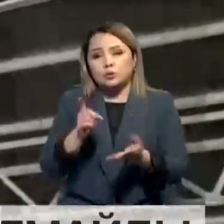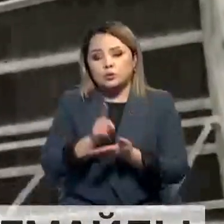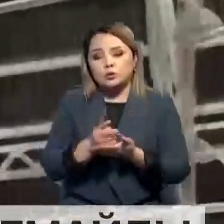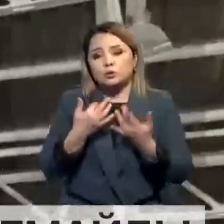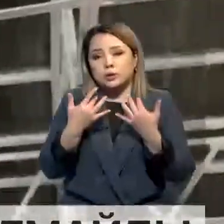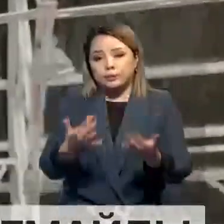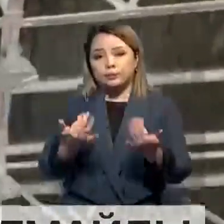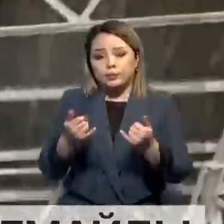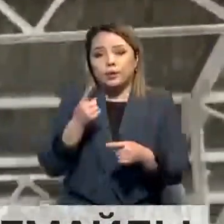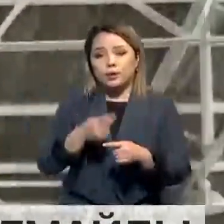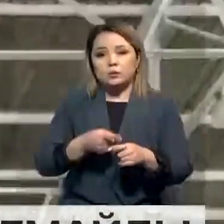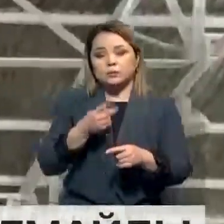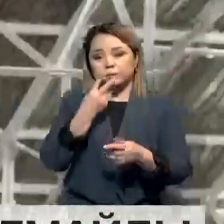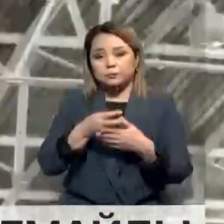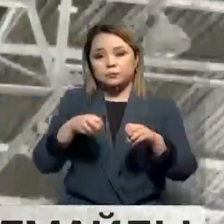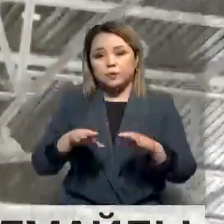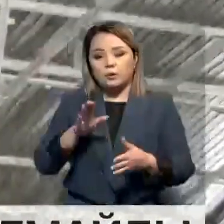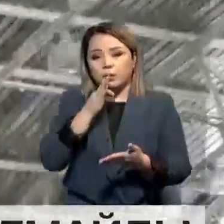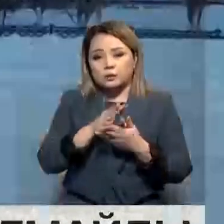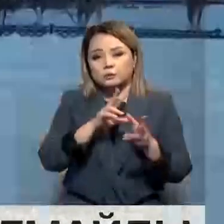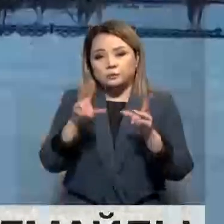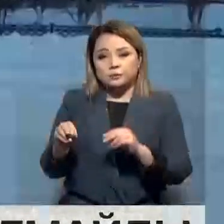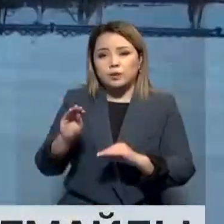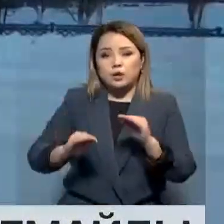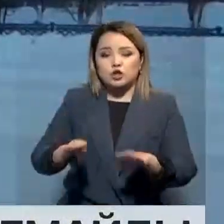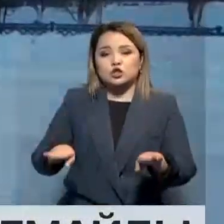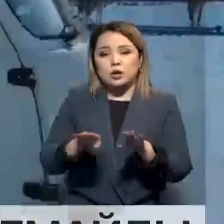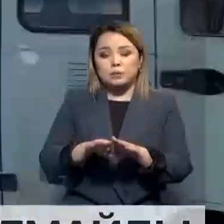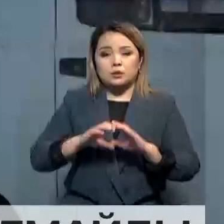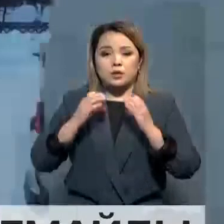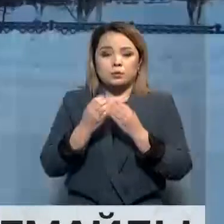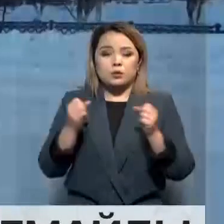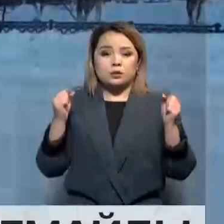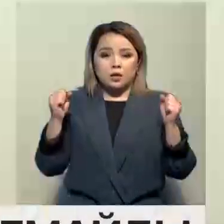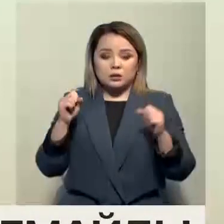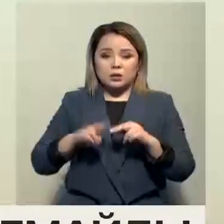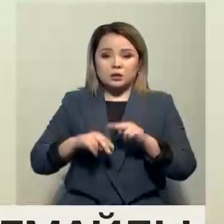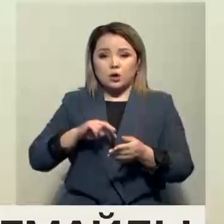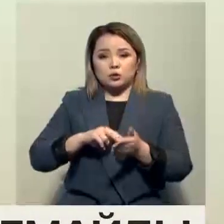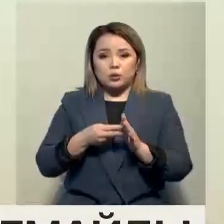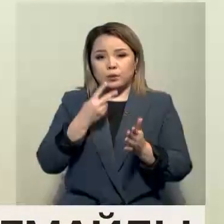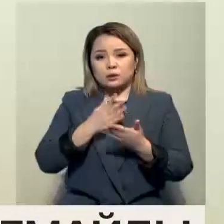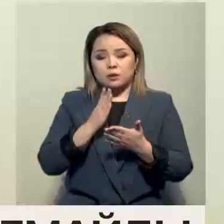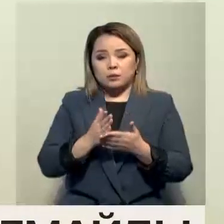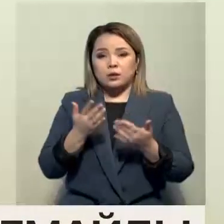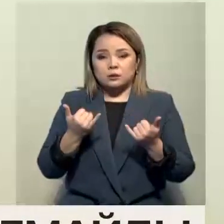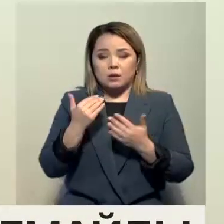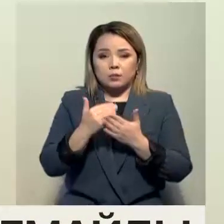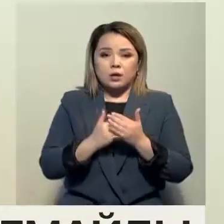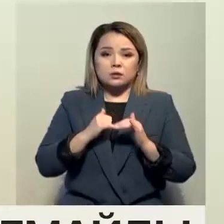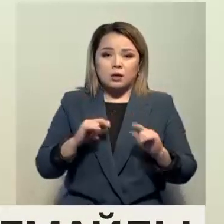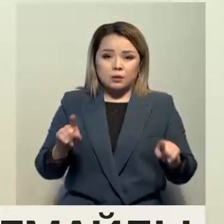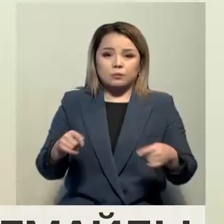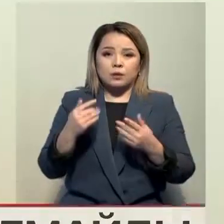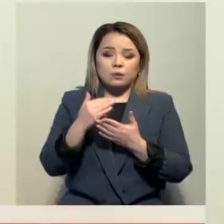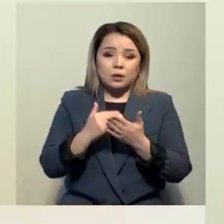бұл мәселе оң шешілетін түрі бар. Одан бөлек бірнеше жабық спорт кешенін салу жоспарланып отыр. Арқалық қаласының кешенді даму